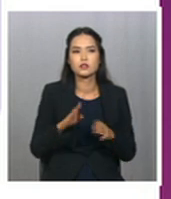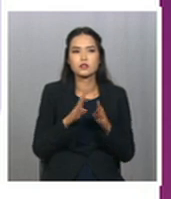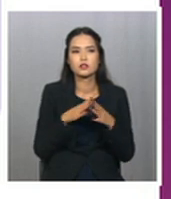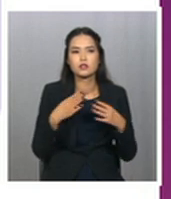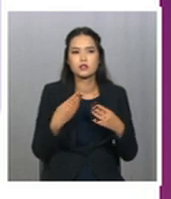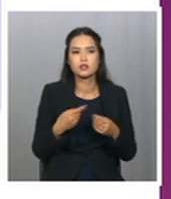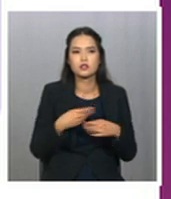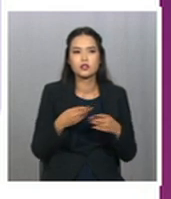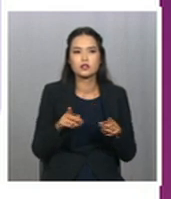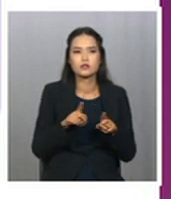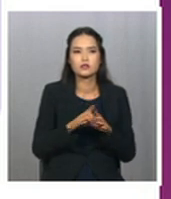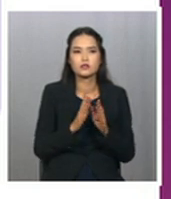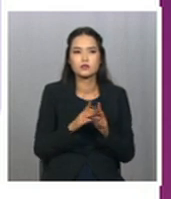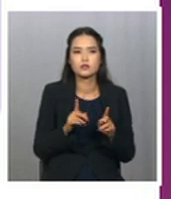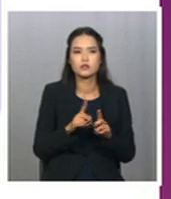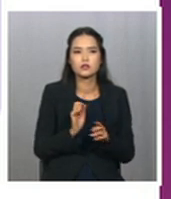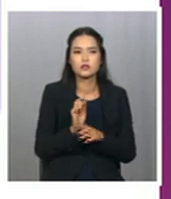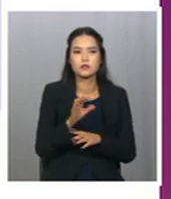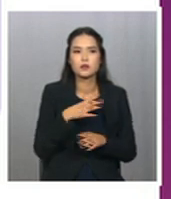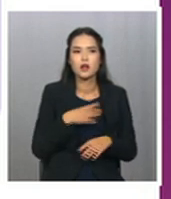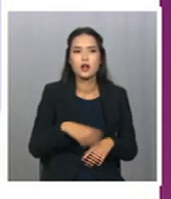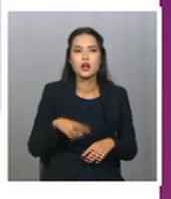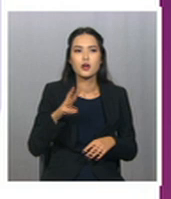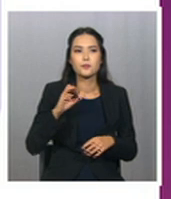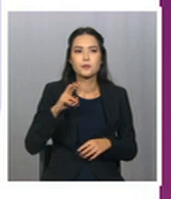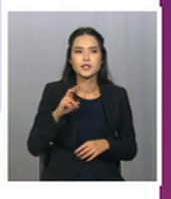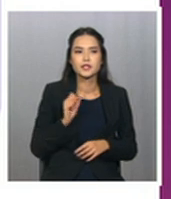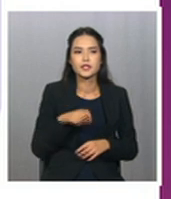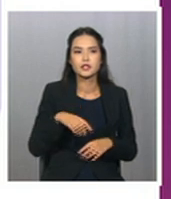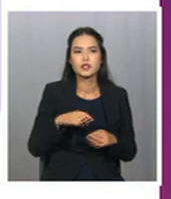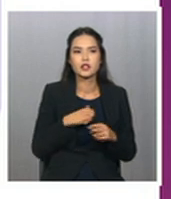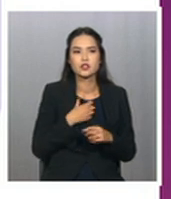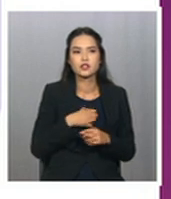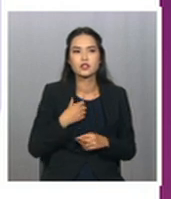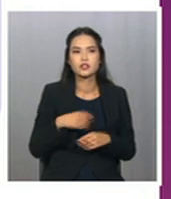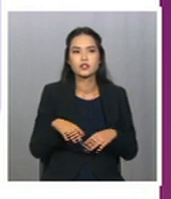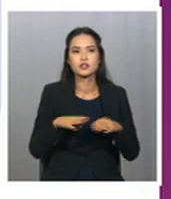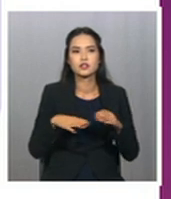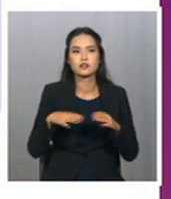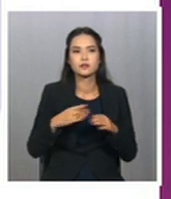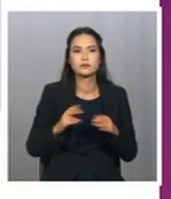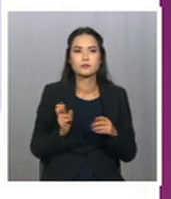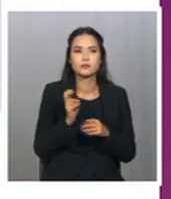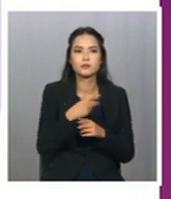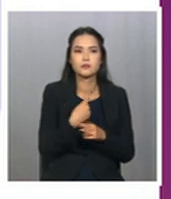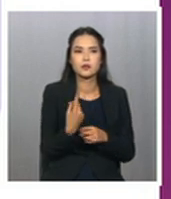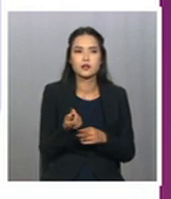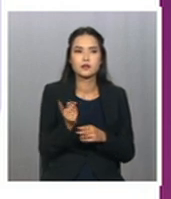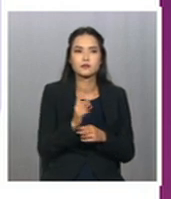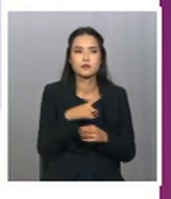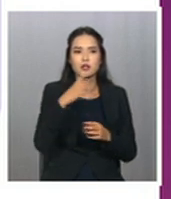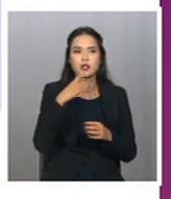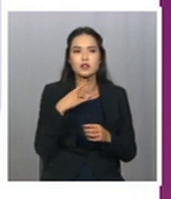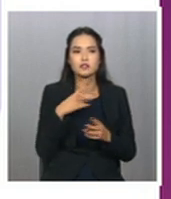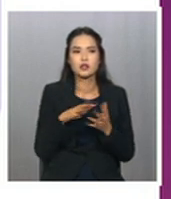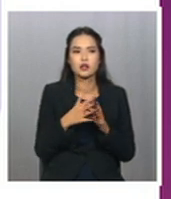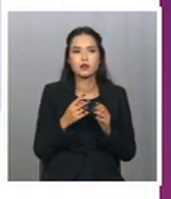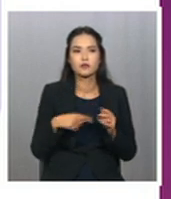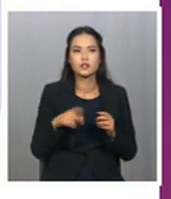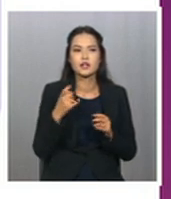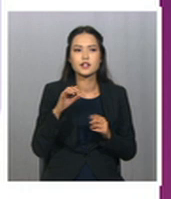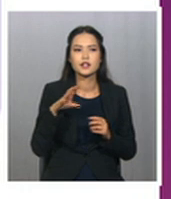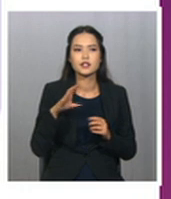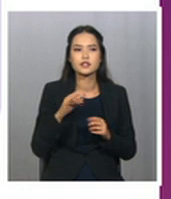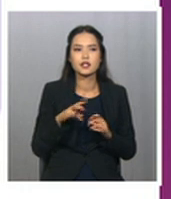өтініш ретінде ұсынды. Меккеге қажылыққа емін-еркін барып келуді, қазақ ауылдарына христиан дінін